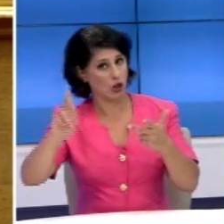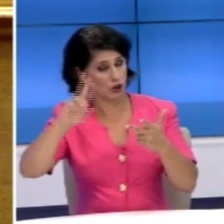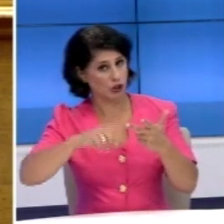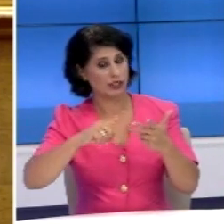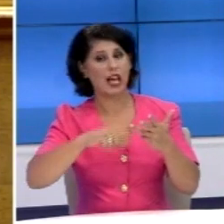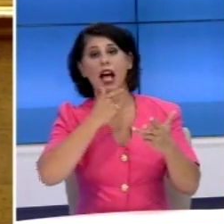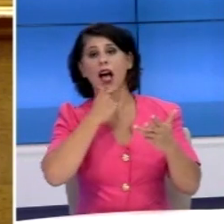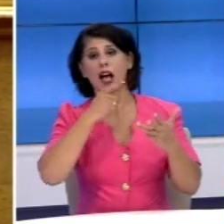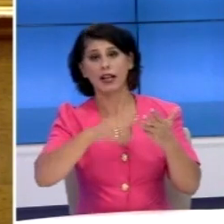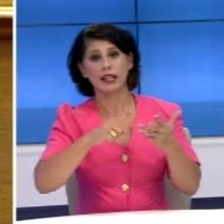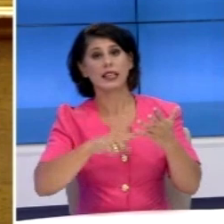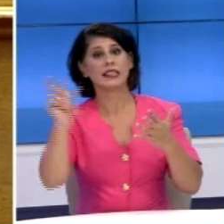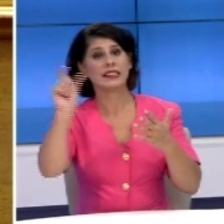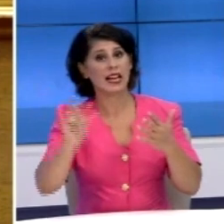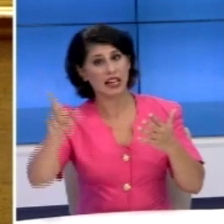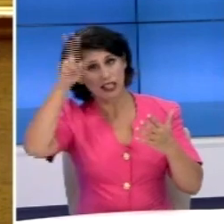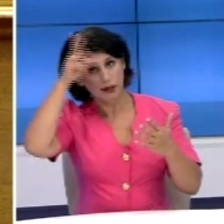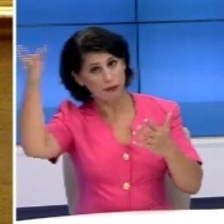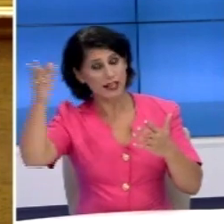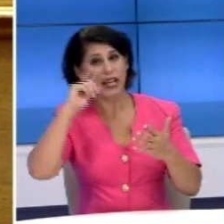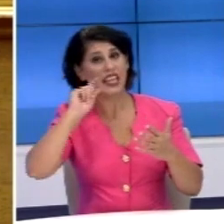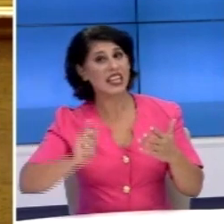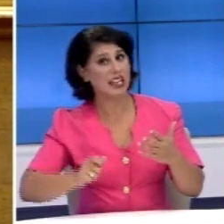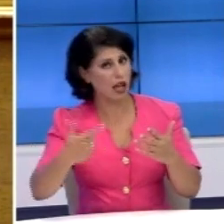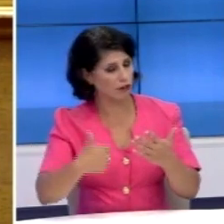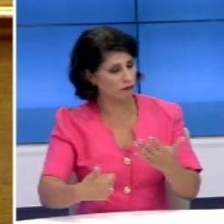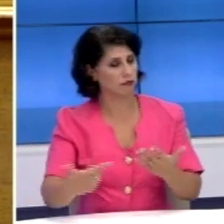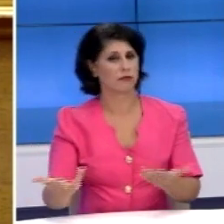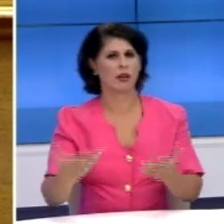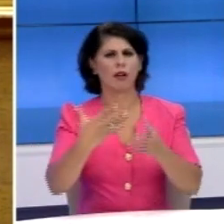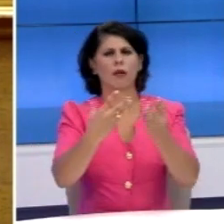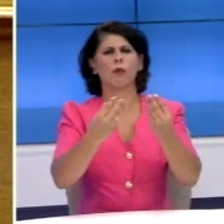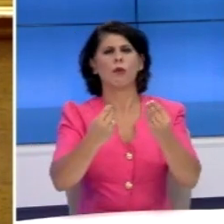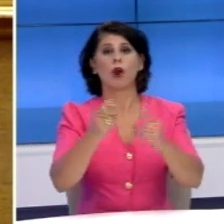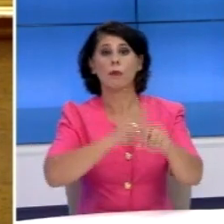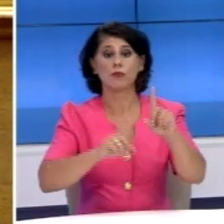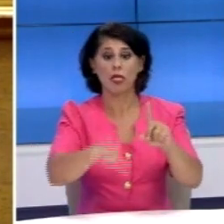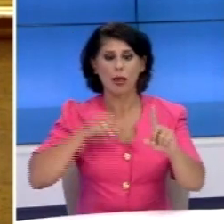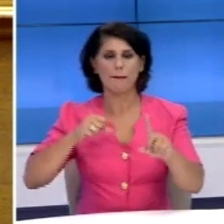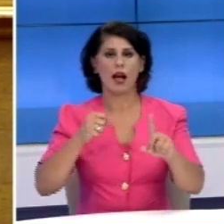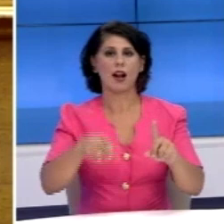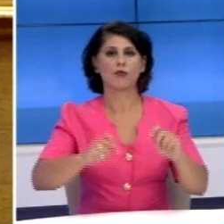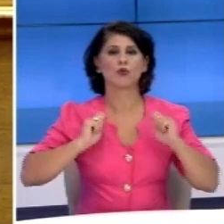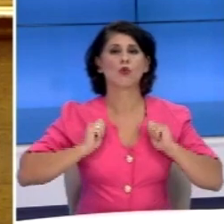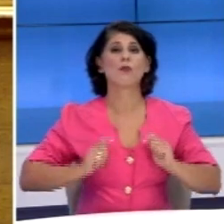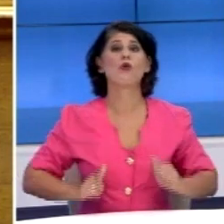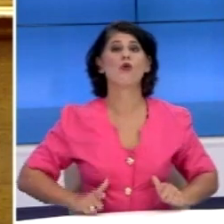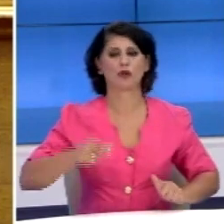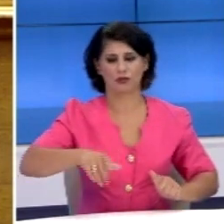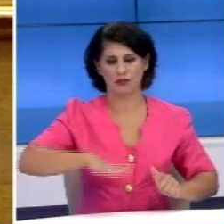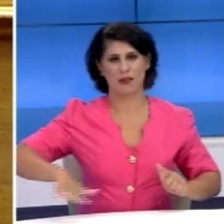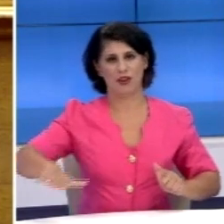η Βρετανία, η Ιταλία, η Γερμανία, η Κίνα, για το ποιος θα βάλει στο χέρι τον πλούτο αυτής της